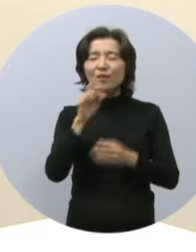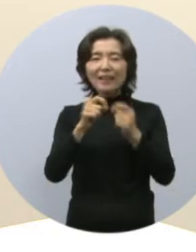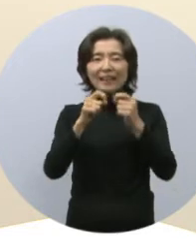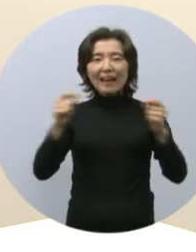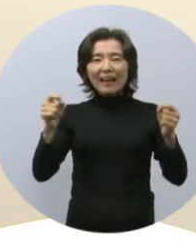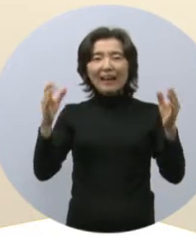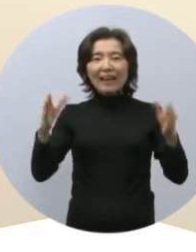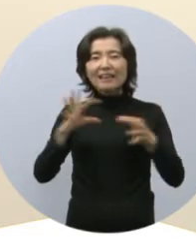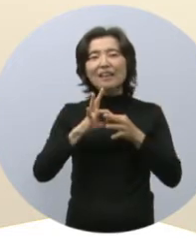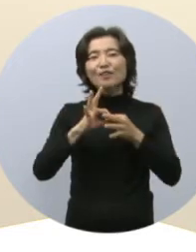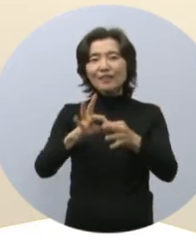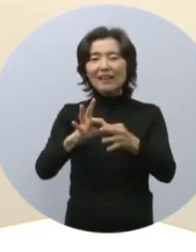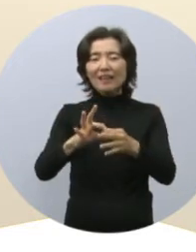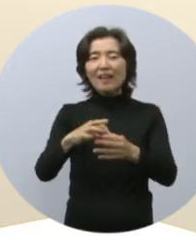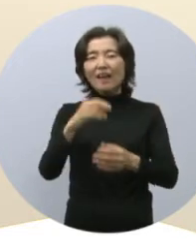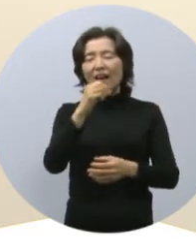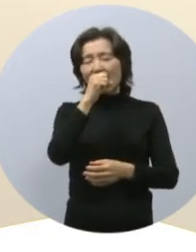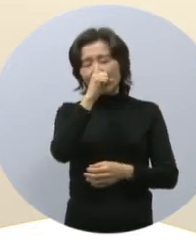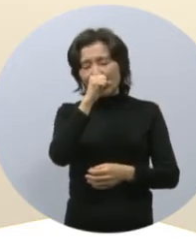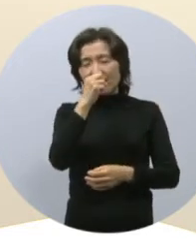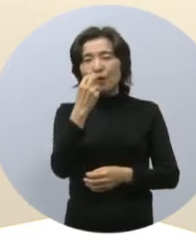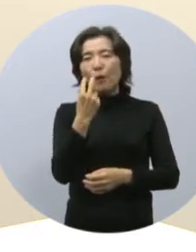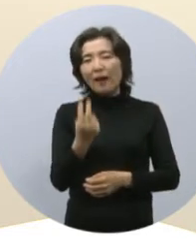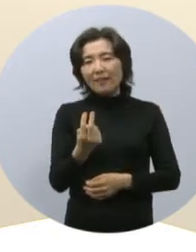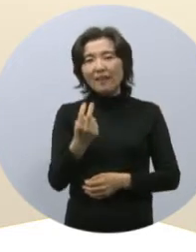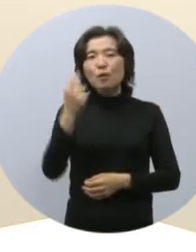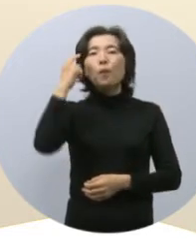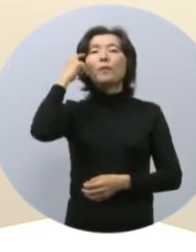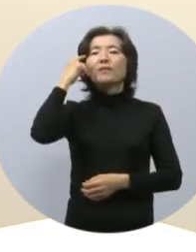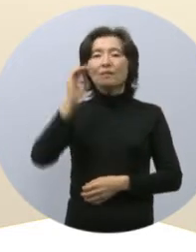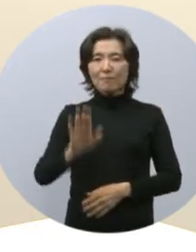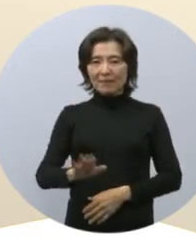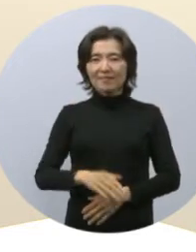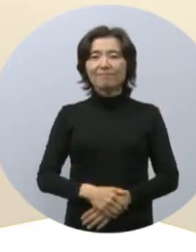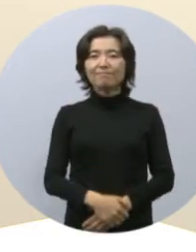く続けてきてよかったなということを感じております。